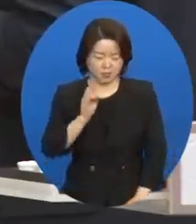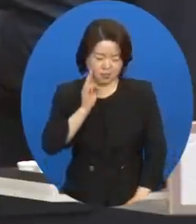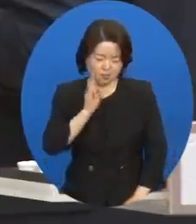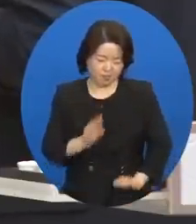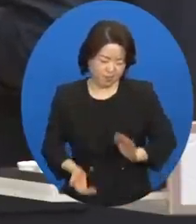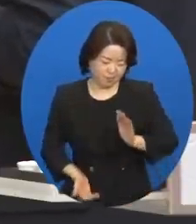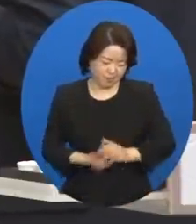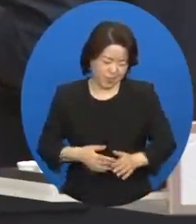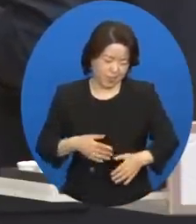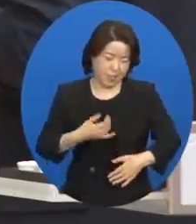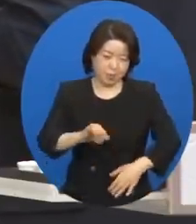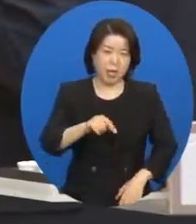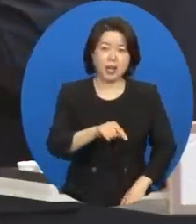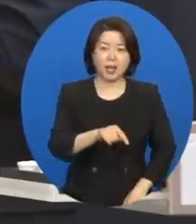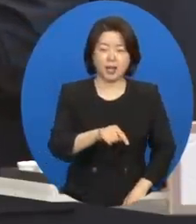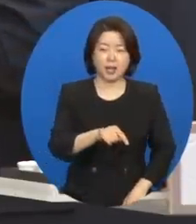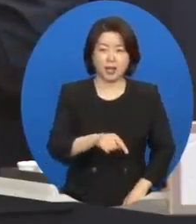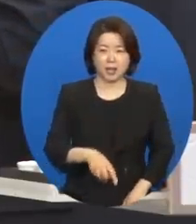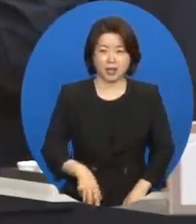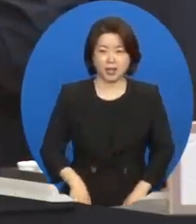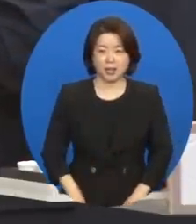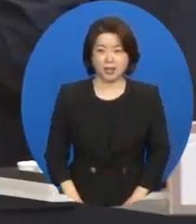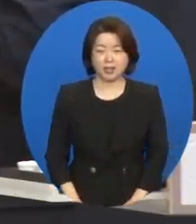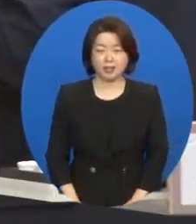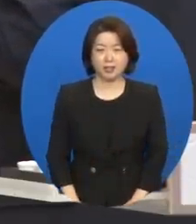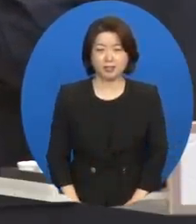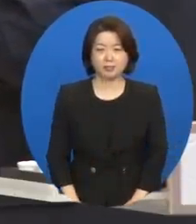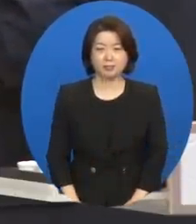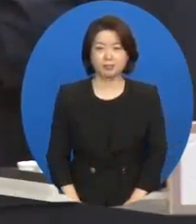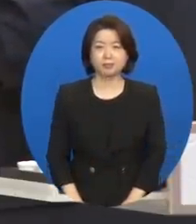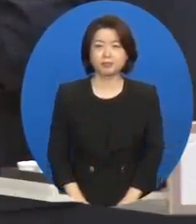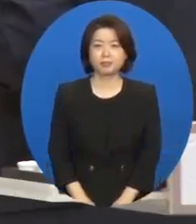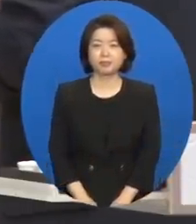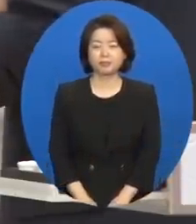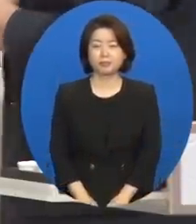보았습니다. 치명적 결함.